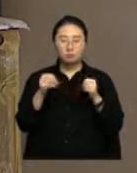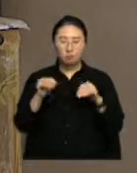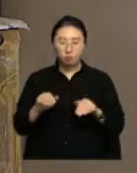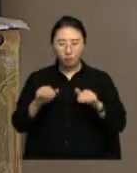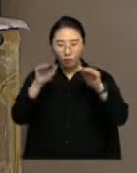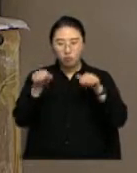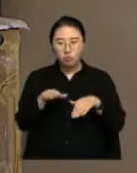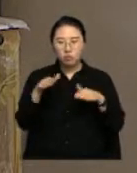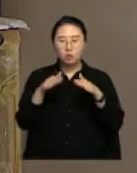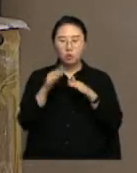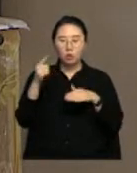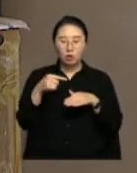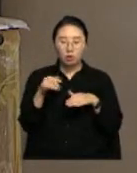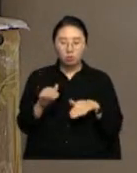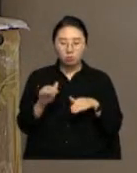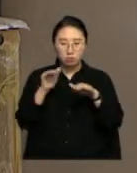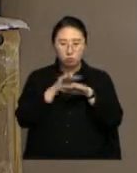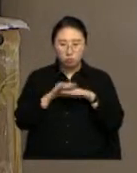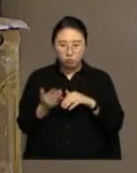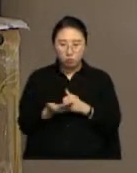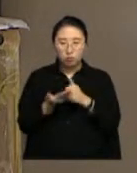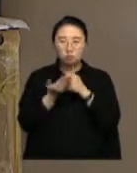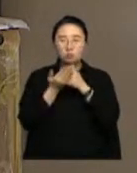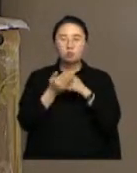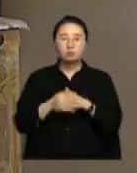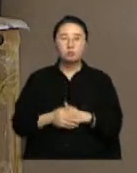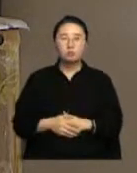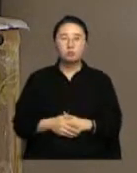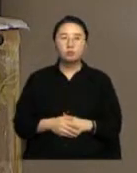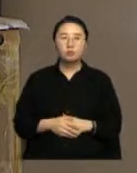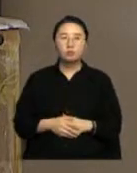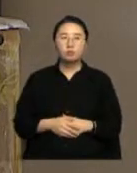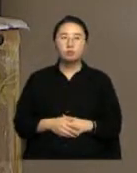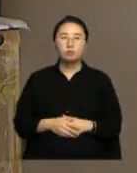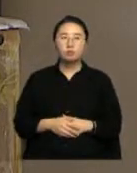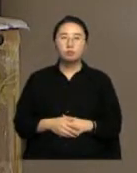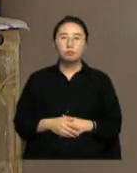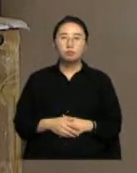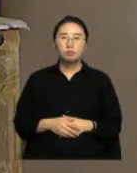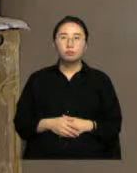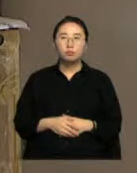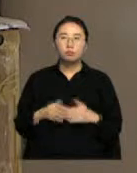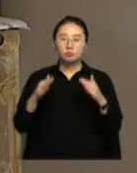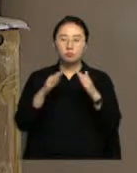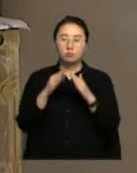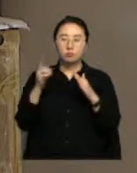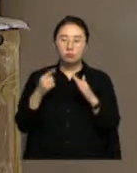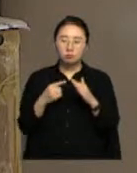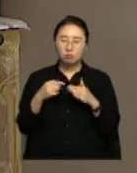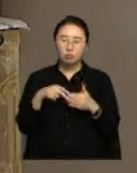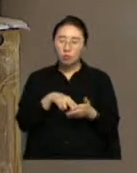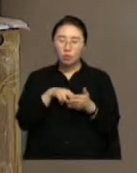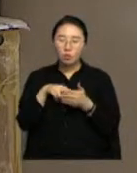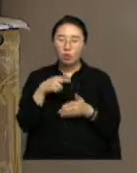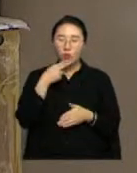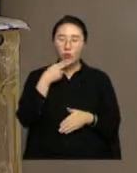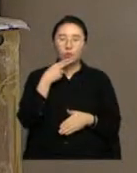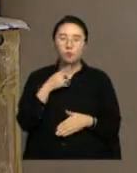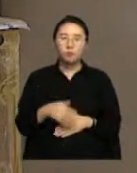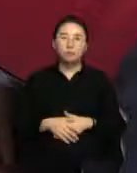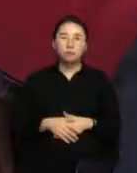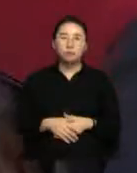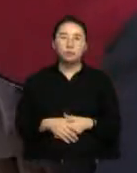컸다 우리 집에 와서 어쩜 이렇게 잘 크냐 그러고 하니까요. 그렇게 뭐 집에 오면 적적하고 뭐 그런 거는